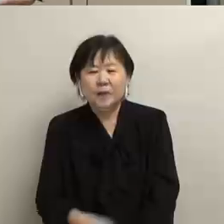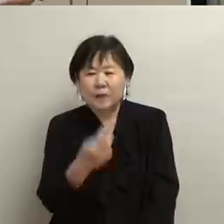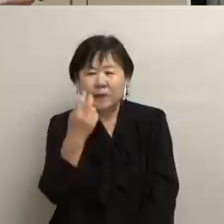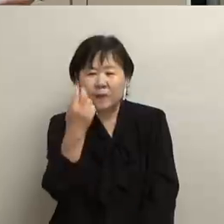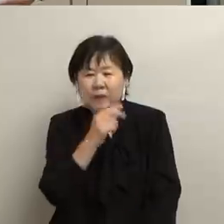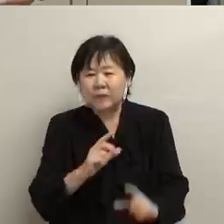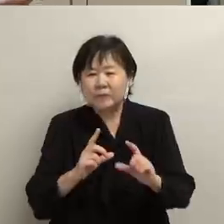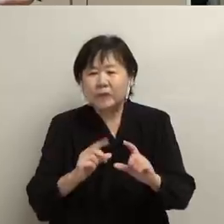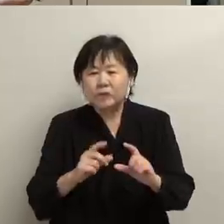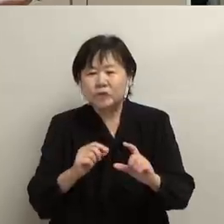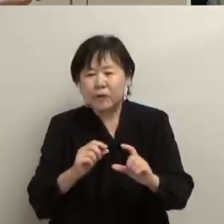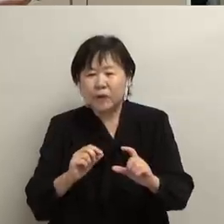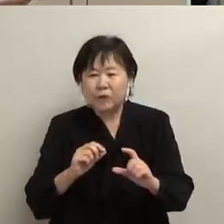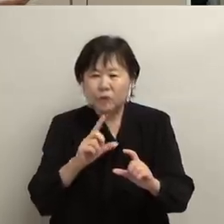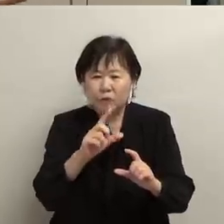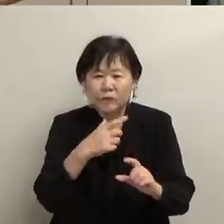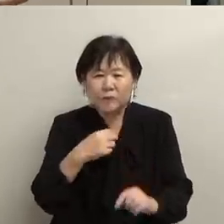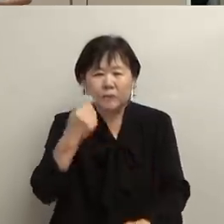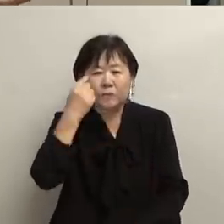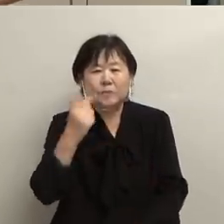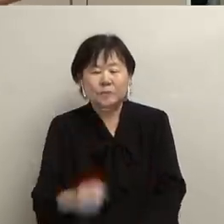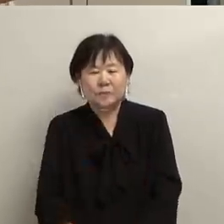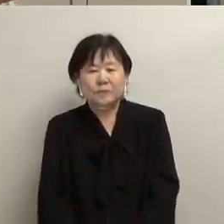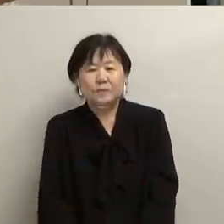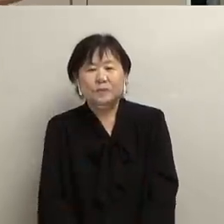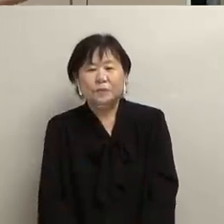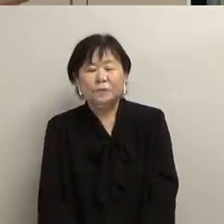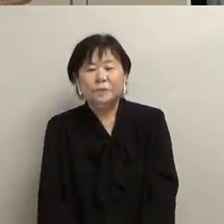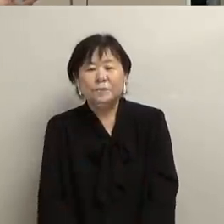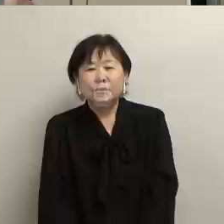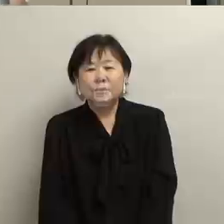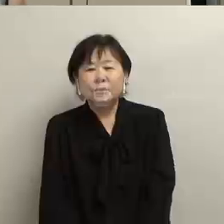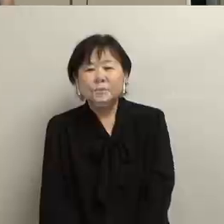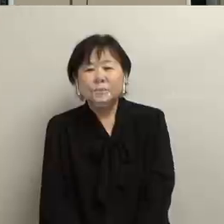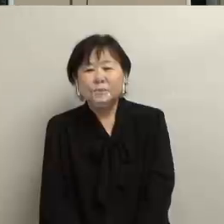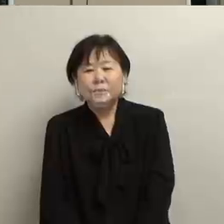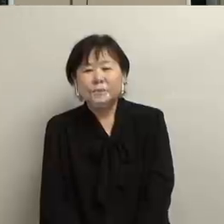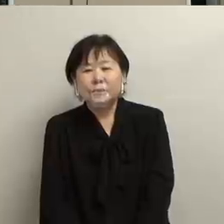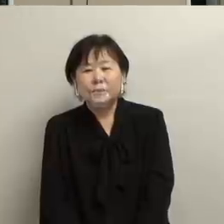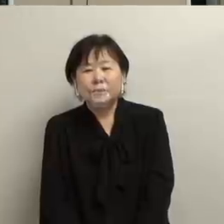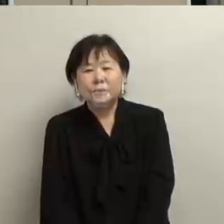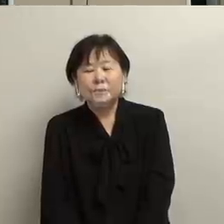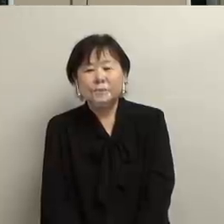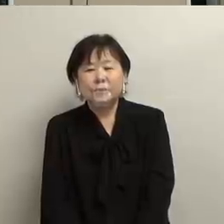の方は誰か見ていきたいなというふうに考えておりますわかりましたありがとうございます